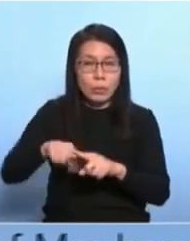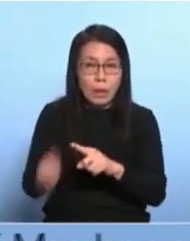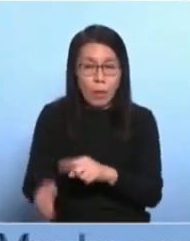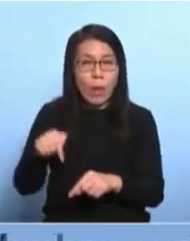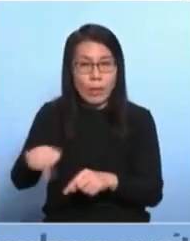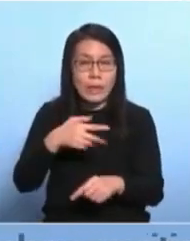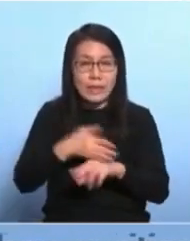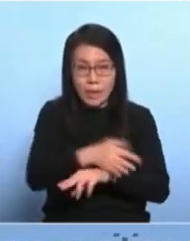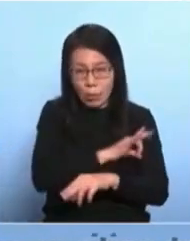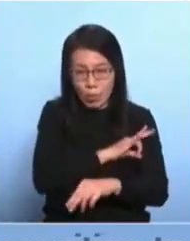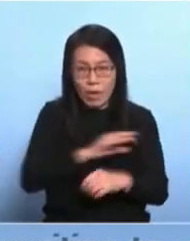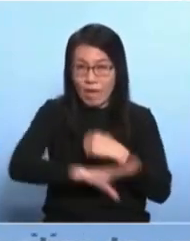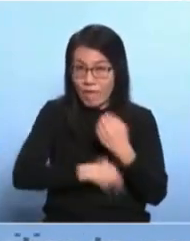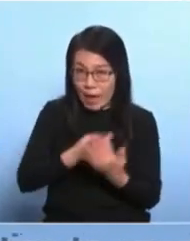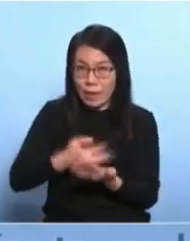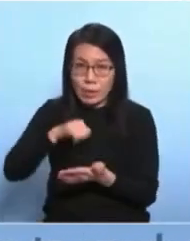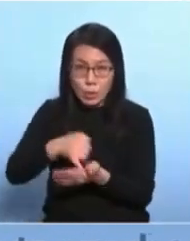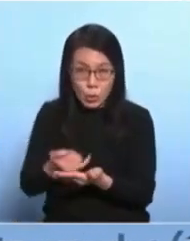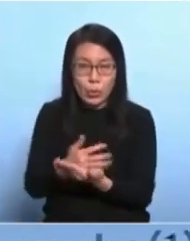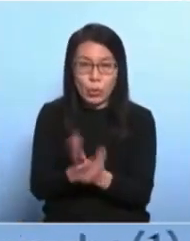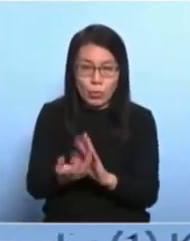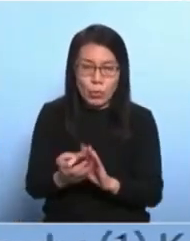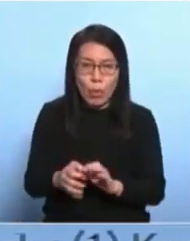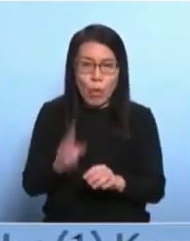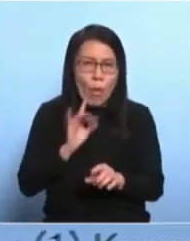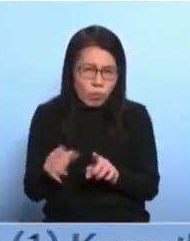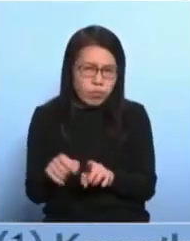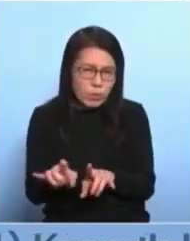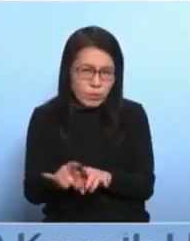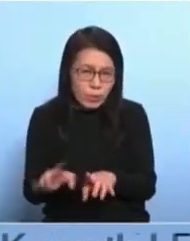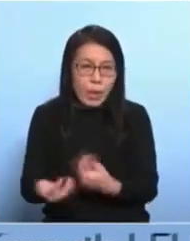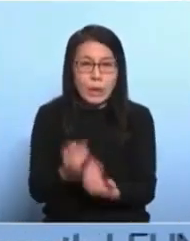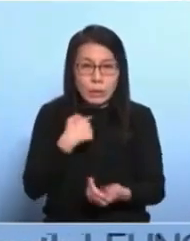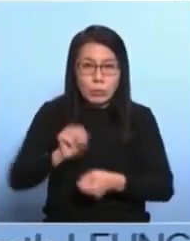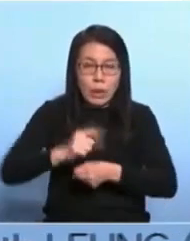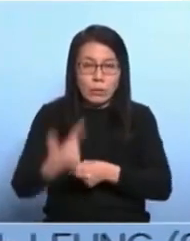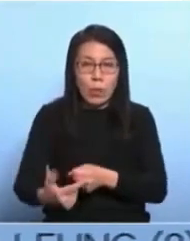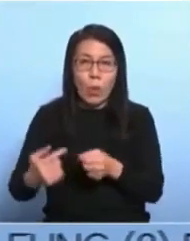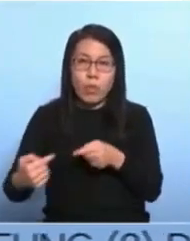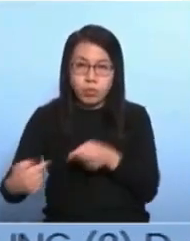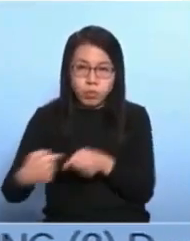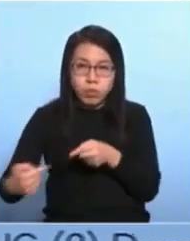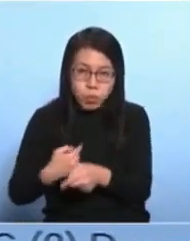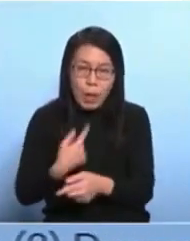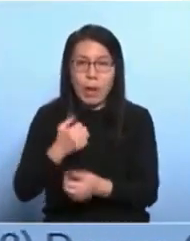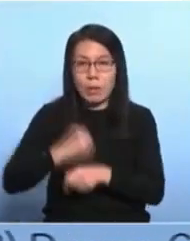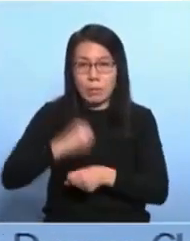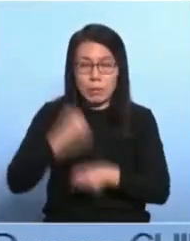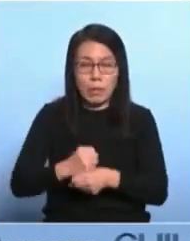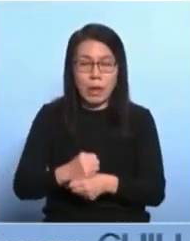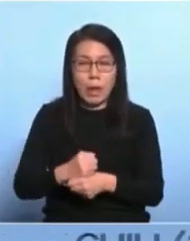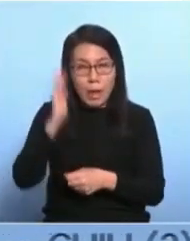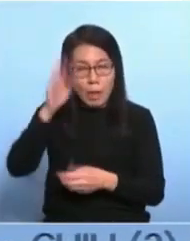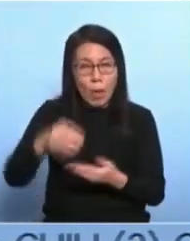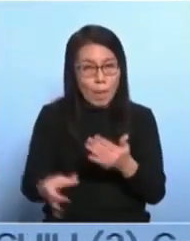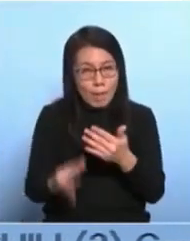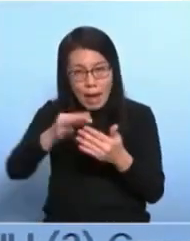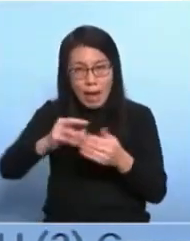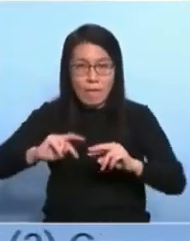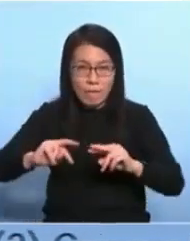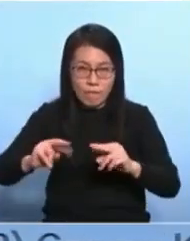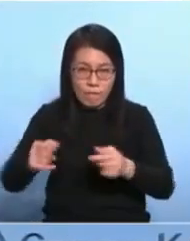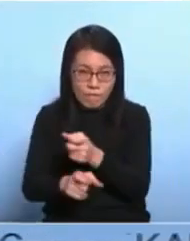社會、法制、稅制方面就不相同，因此是需要加強互聯互通的工作，藉此要提升發展